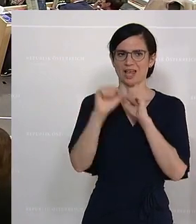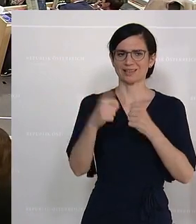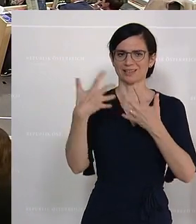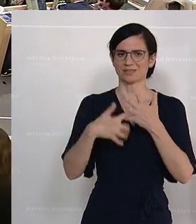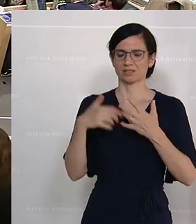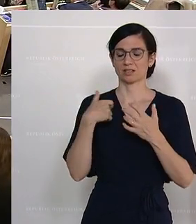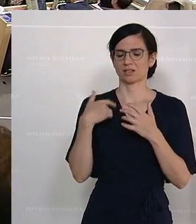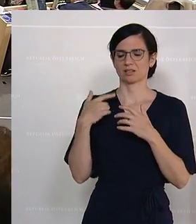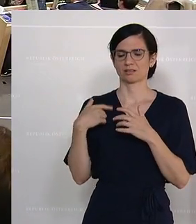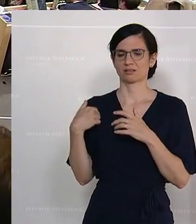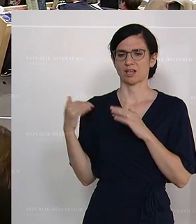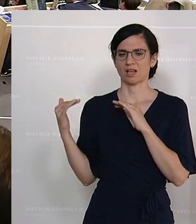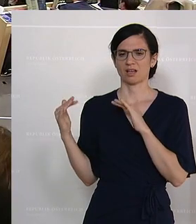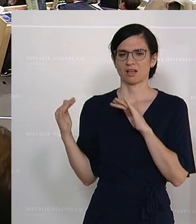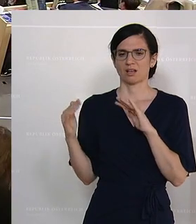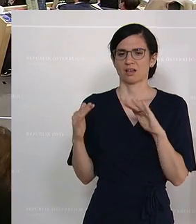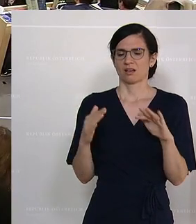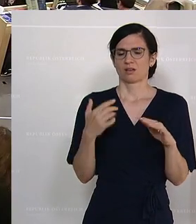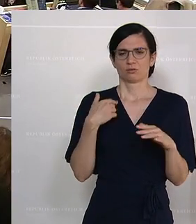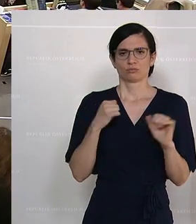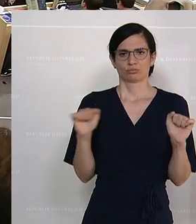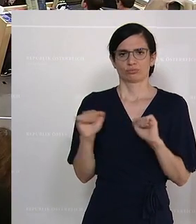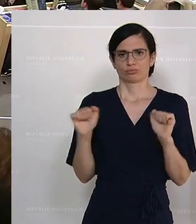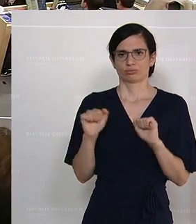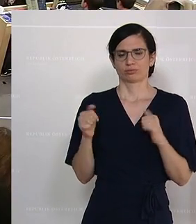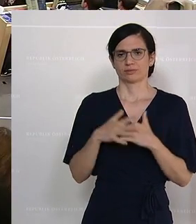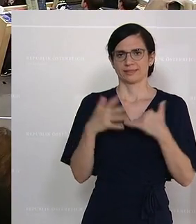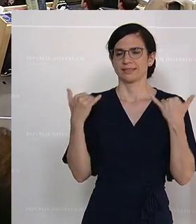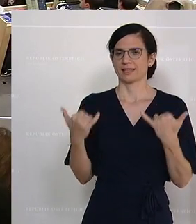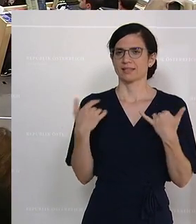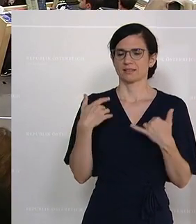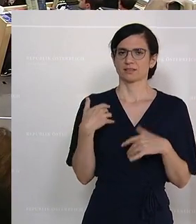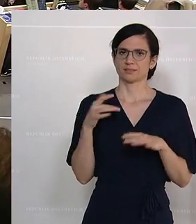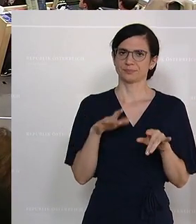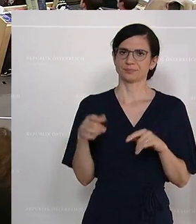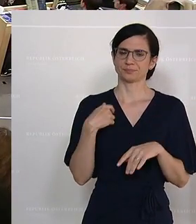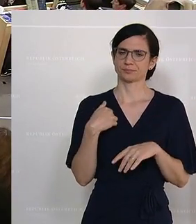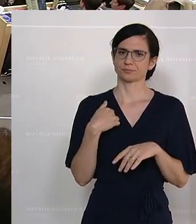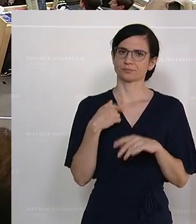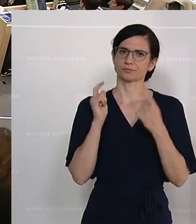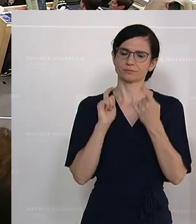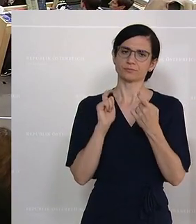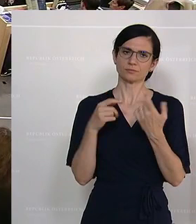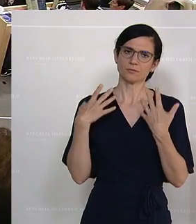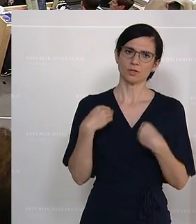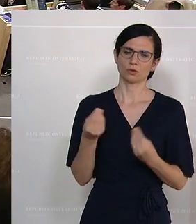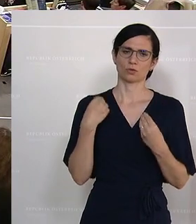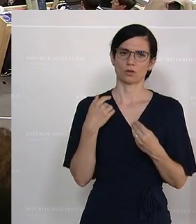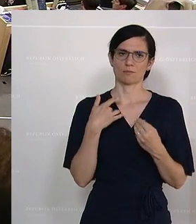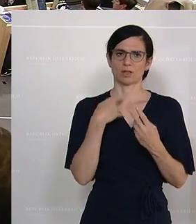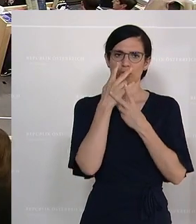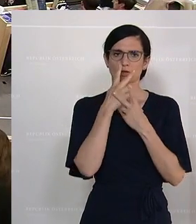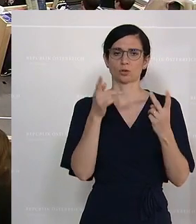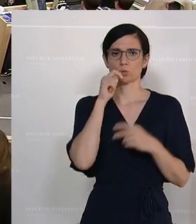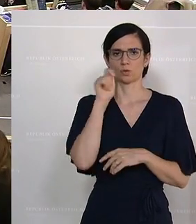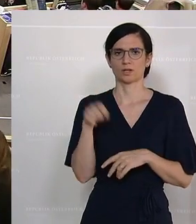nun leonore gewässer energieministerin von den grünen geboten auch noch einmal hinzuschauen wo sie wirklich unerträglich sind nämlich in der